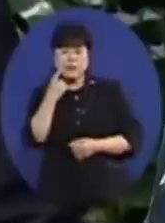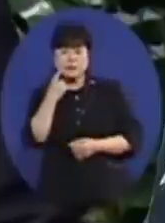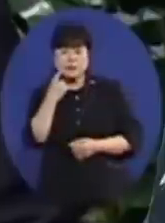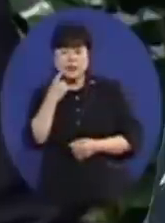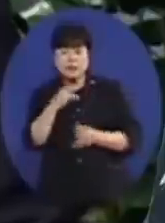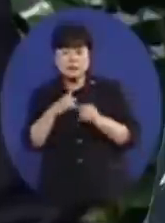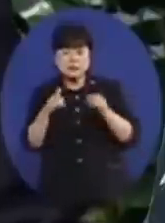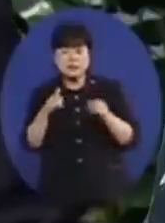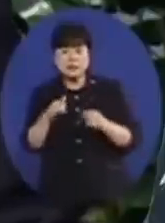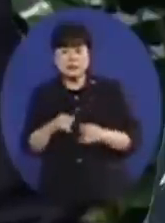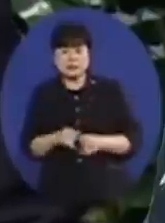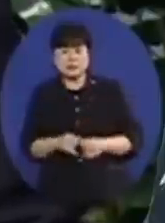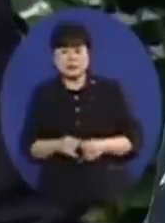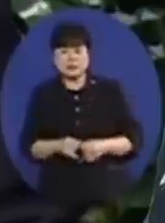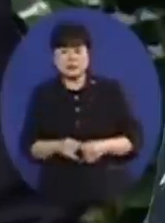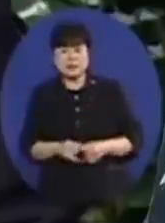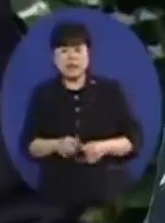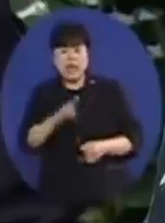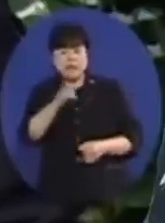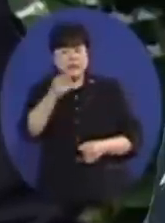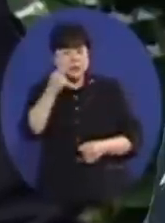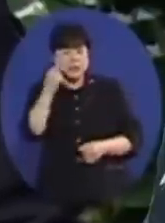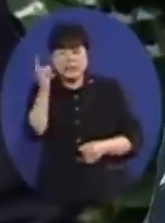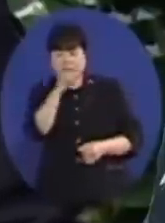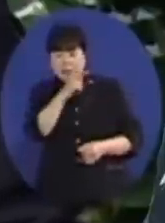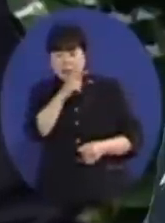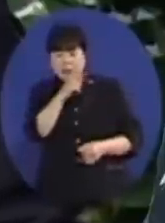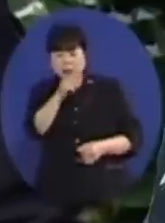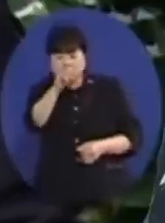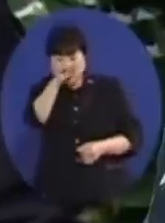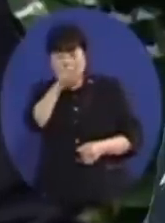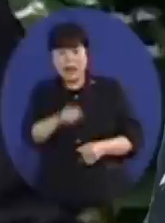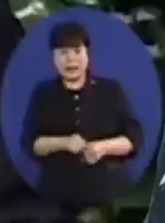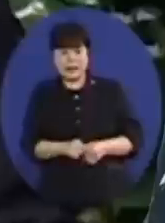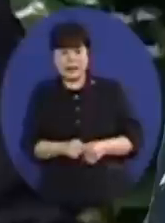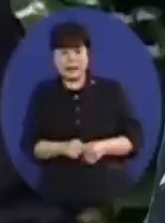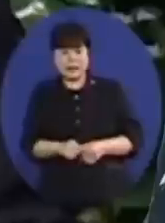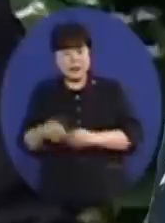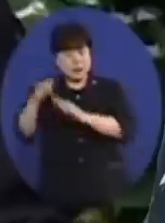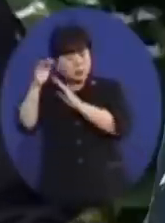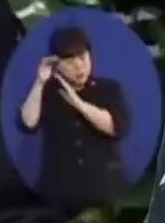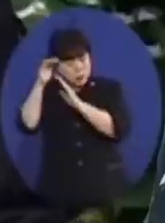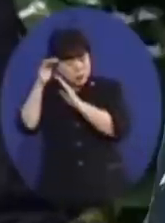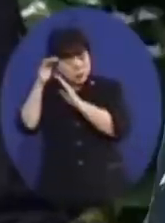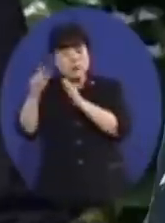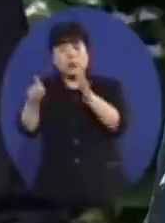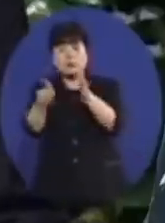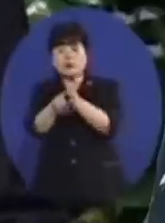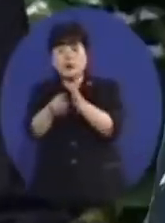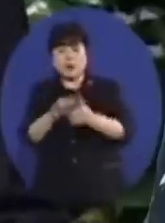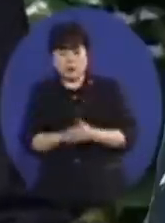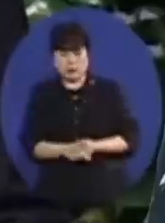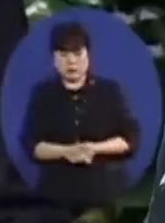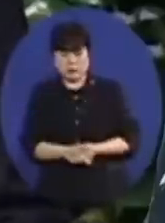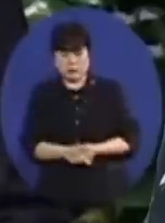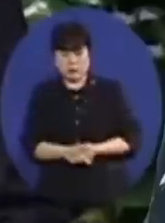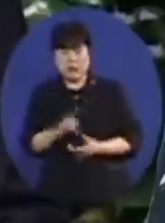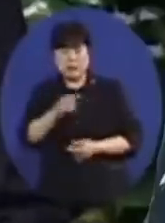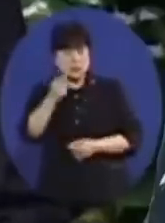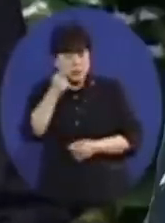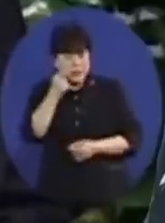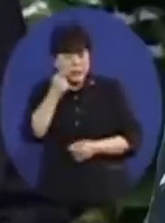사람들은 긍정적인 것보다 부정적인 것을 좋아하고 귀를 기울입니다 부정적인